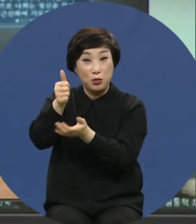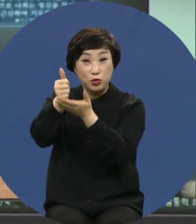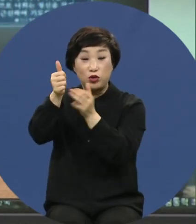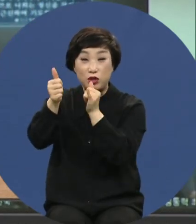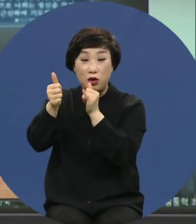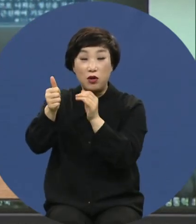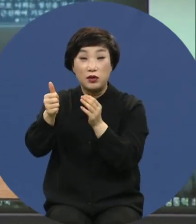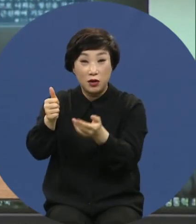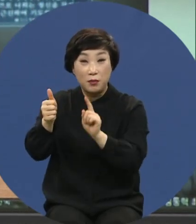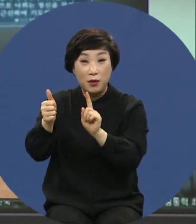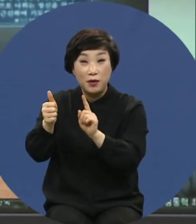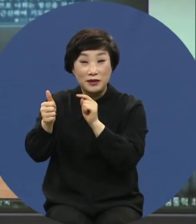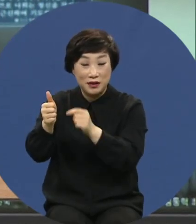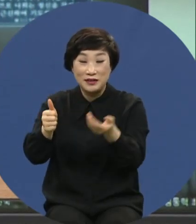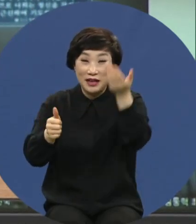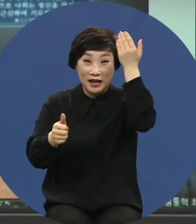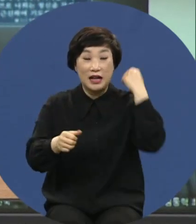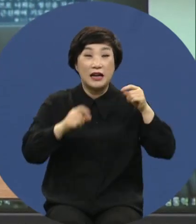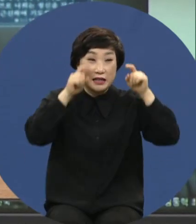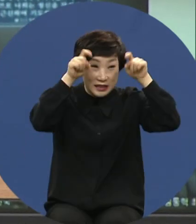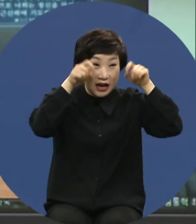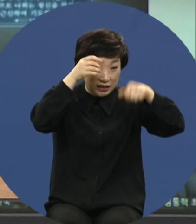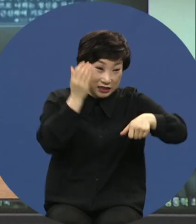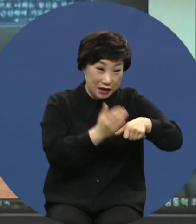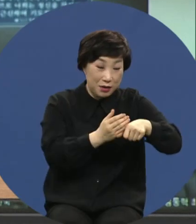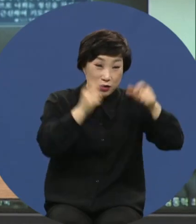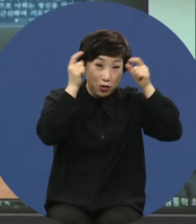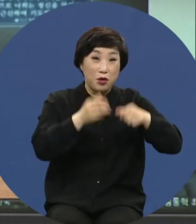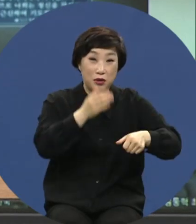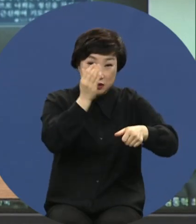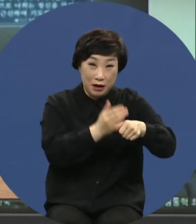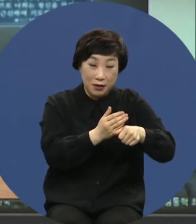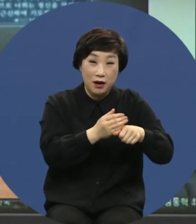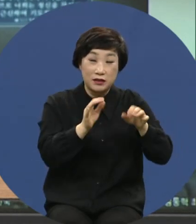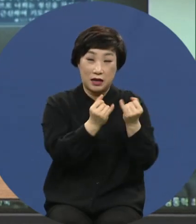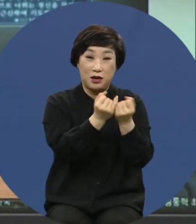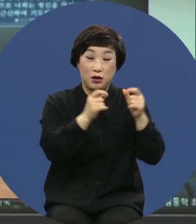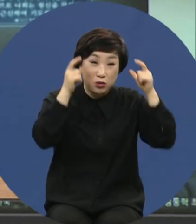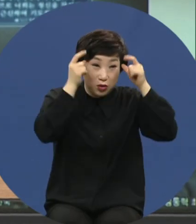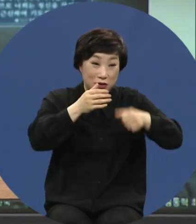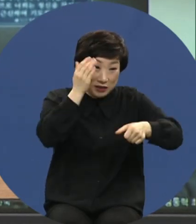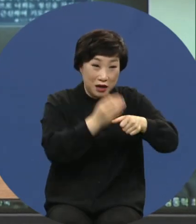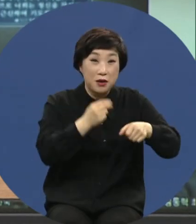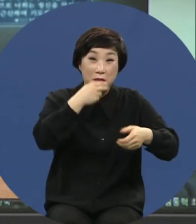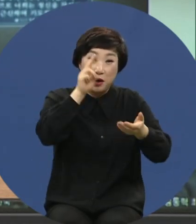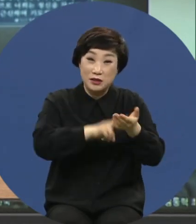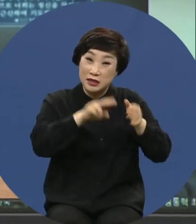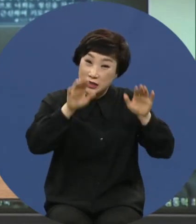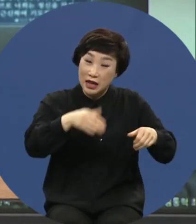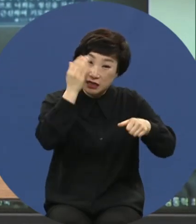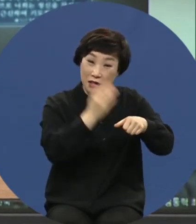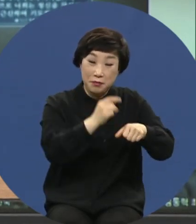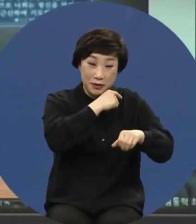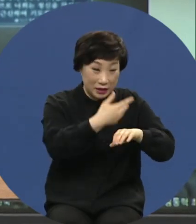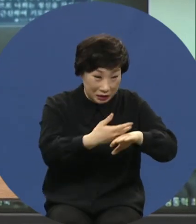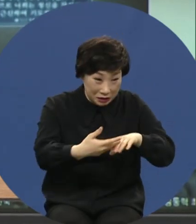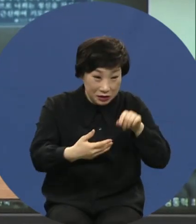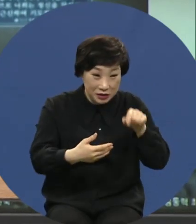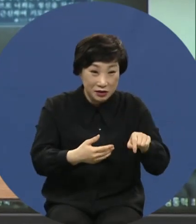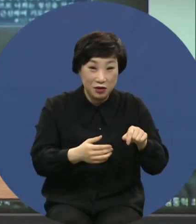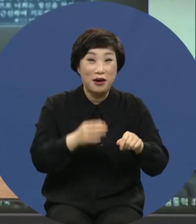과거에 양을 잡아, 소를 잡아, 황소를 잡아, 암송아지를 잡아, 비둘기를 잡아 피를